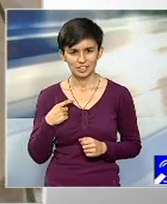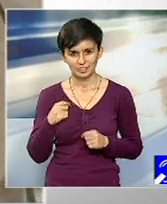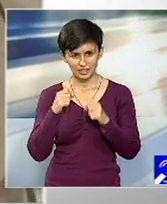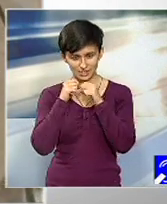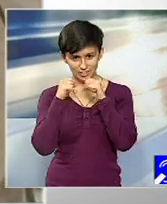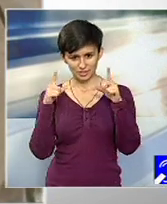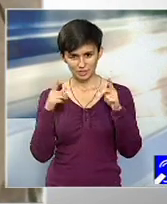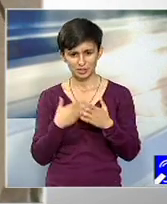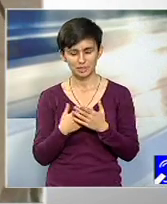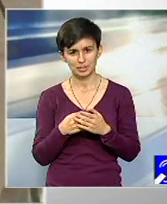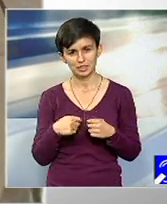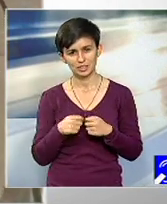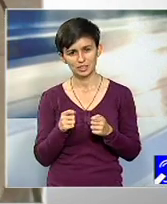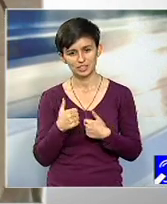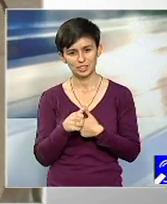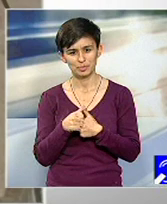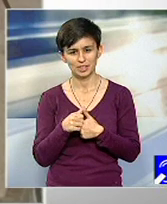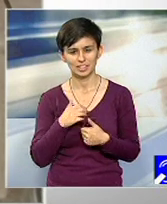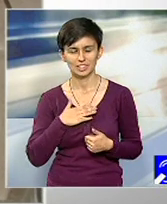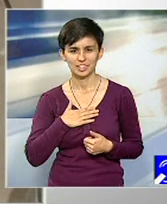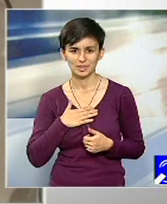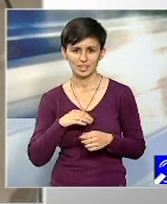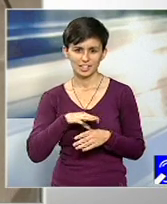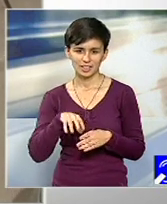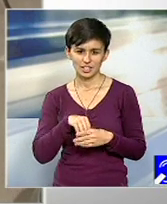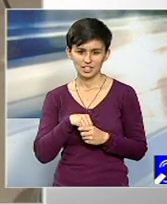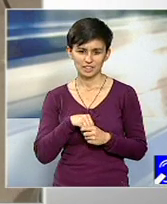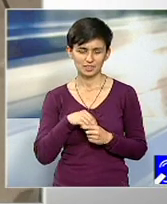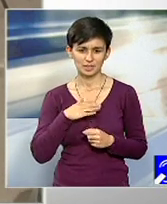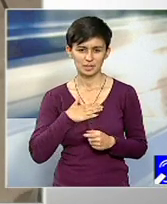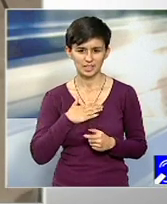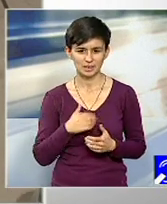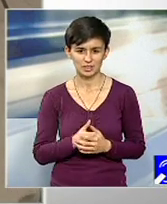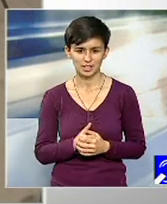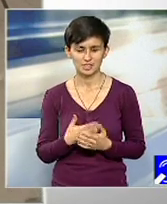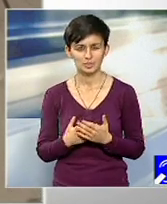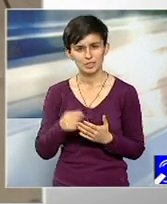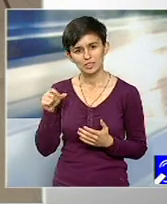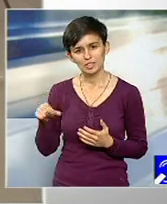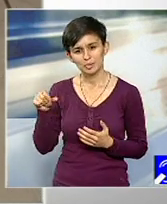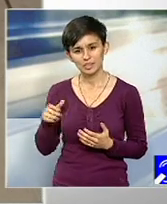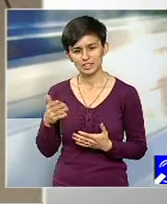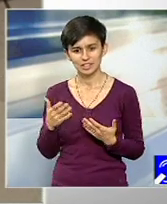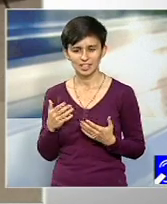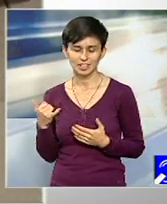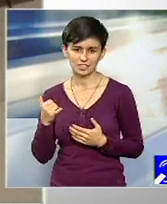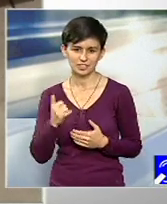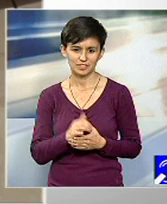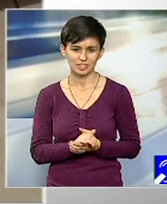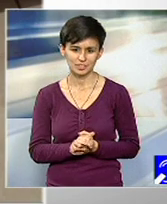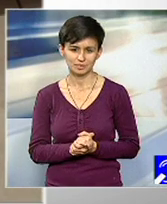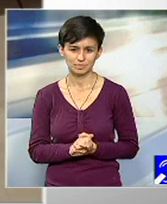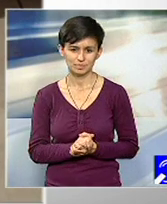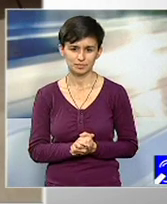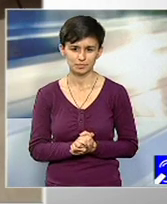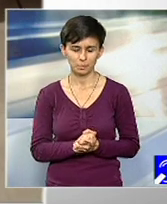pentru familia mea și pentru musafirii care o să vină. Foarte bine.